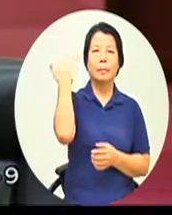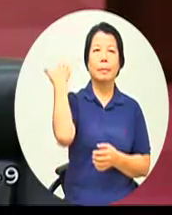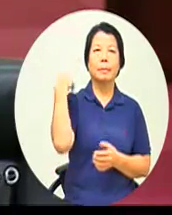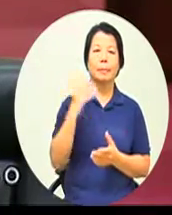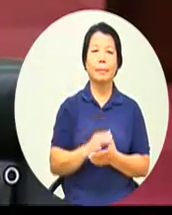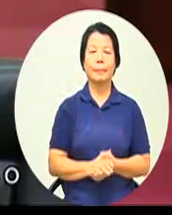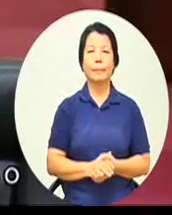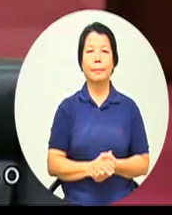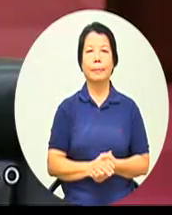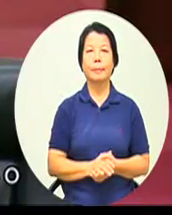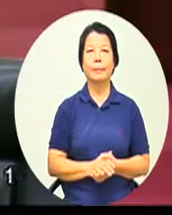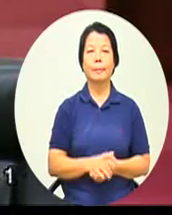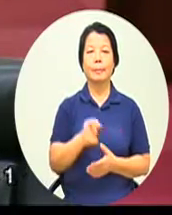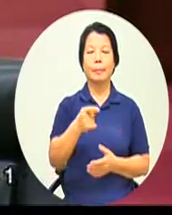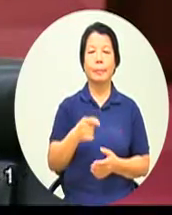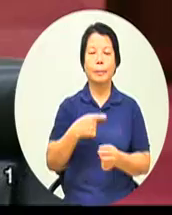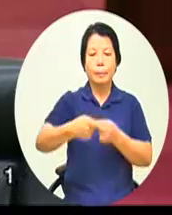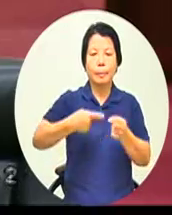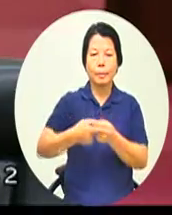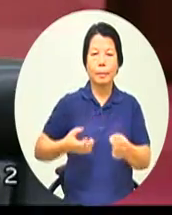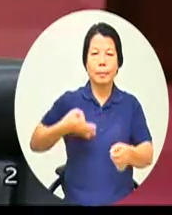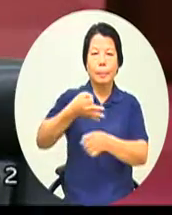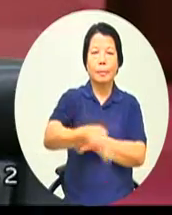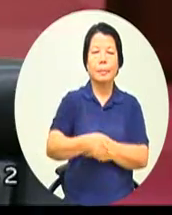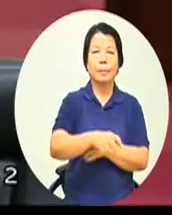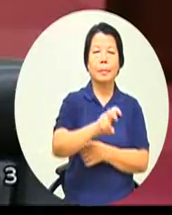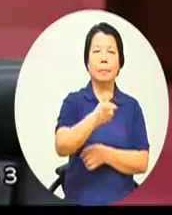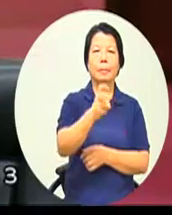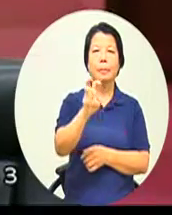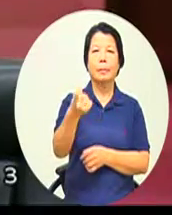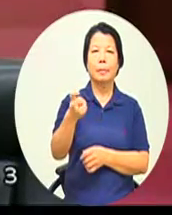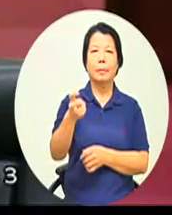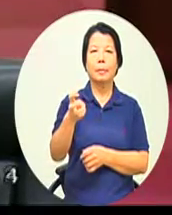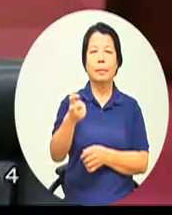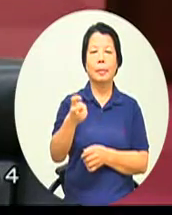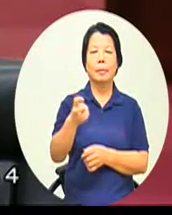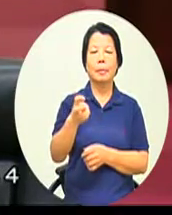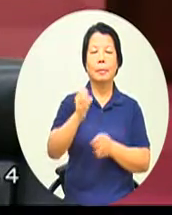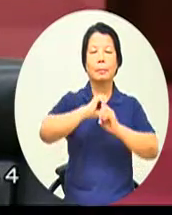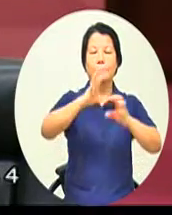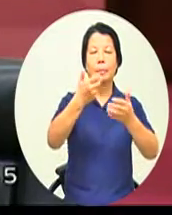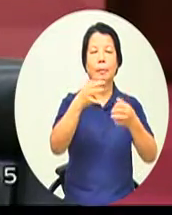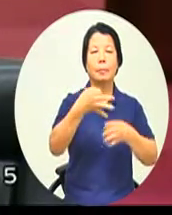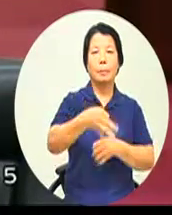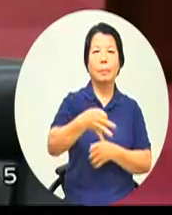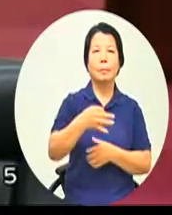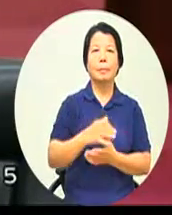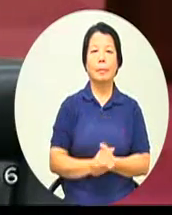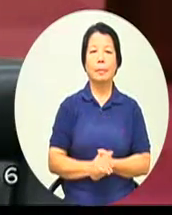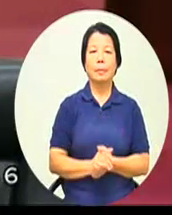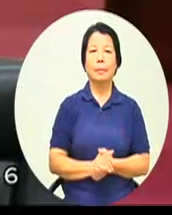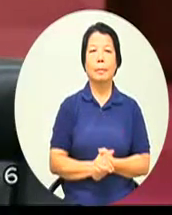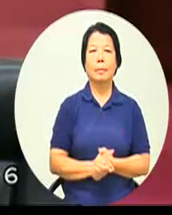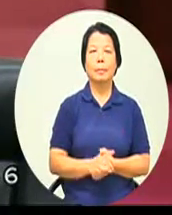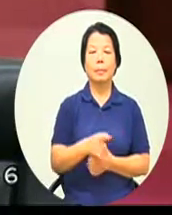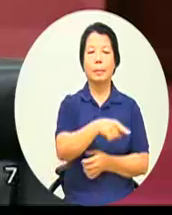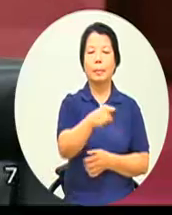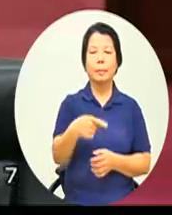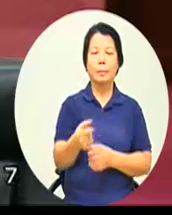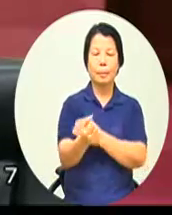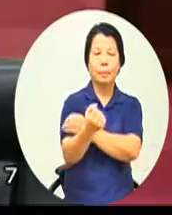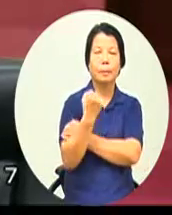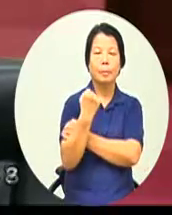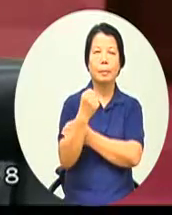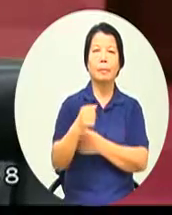年爱交二三十万的这个公保费。但是经过咱的丁局长的努力嘞、努力嘞，